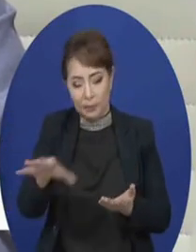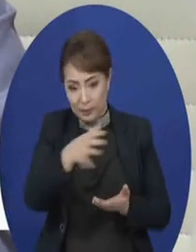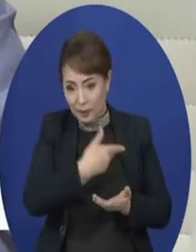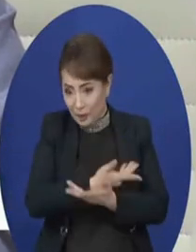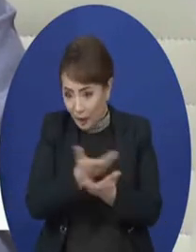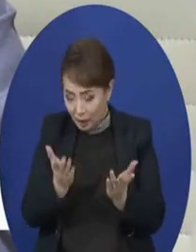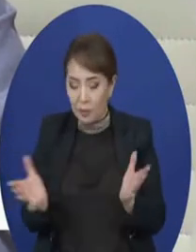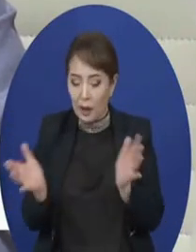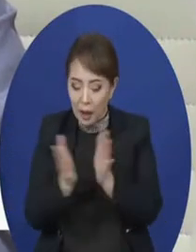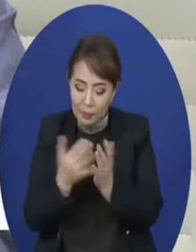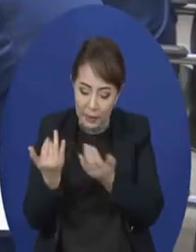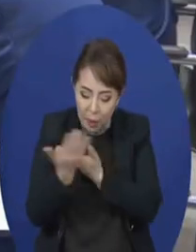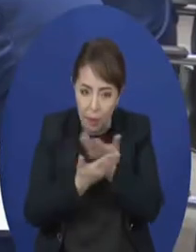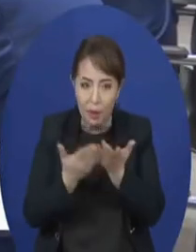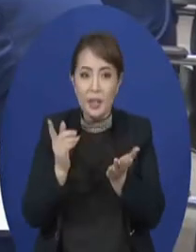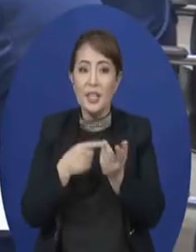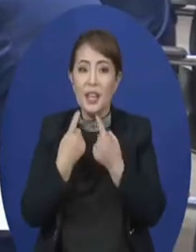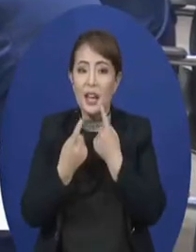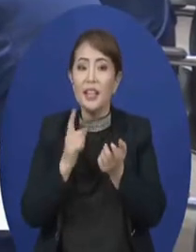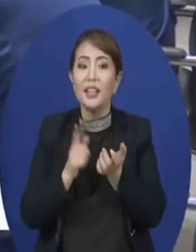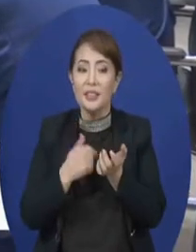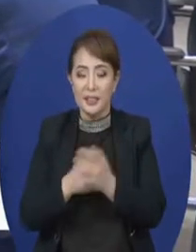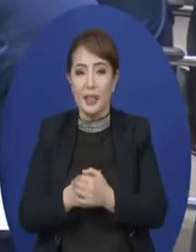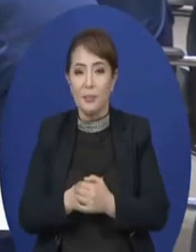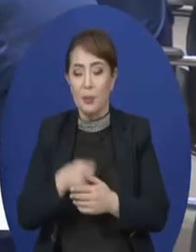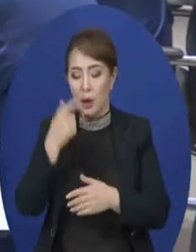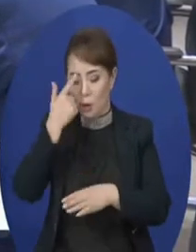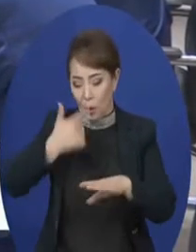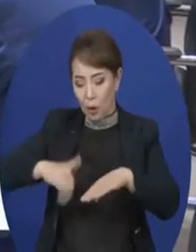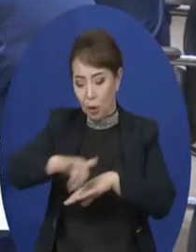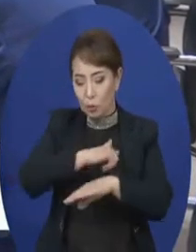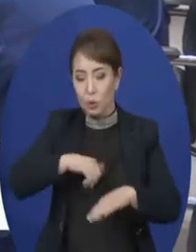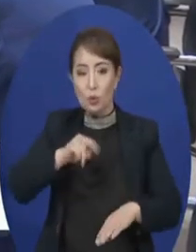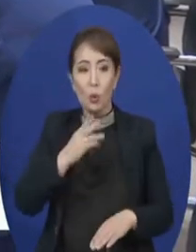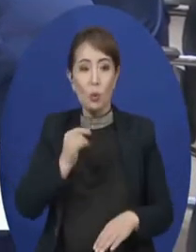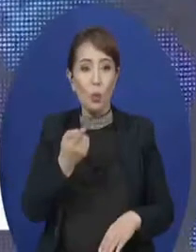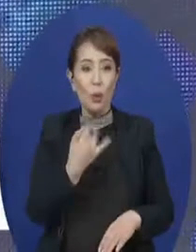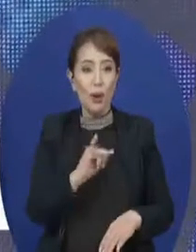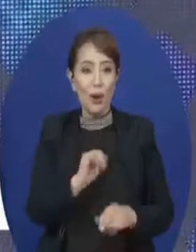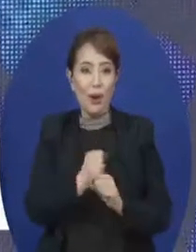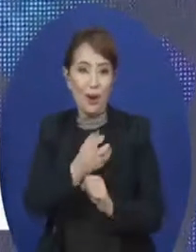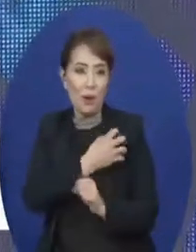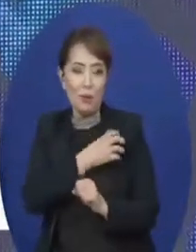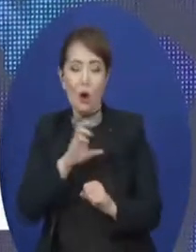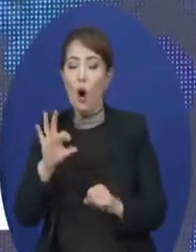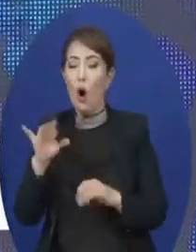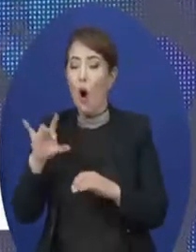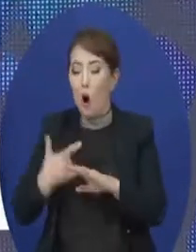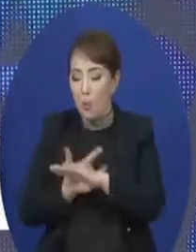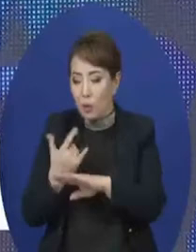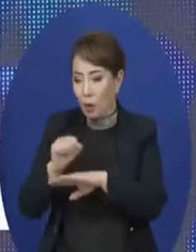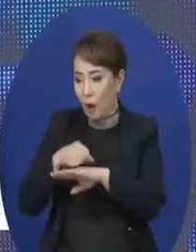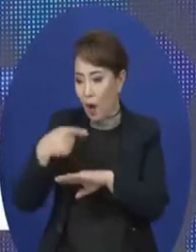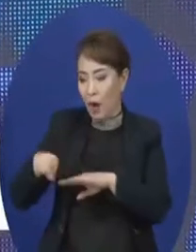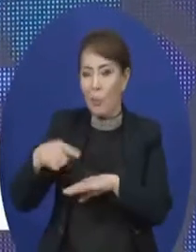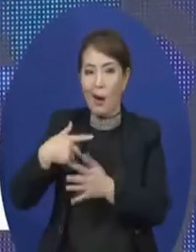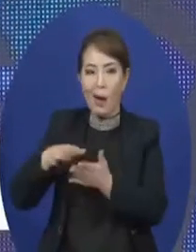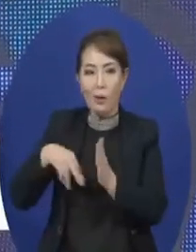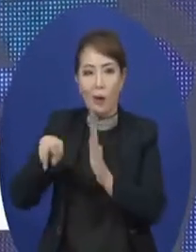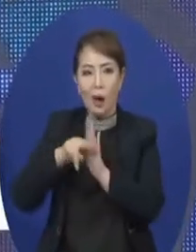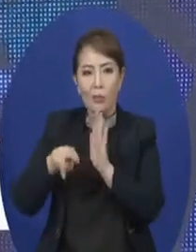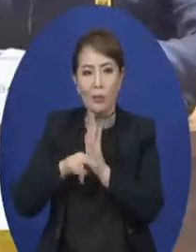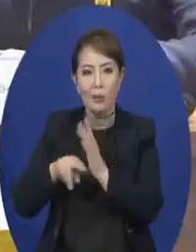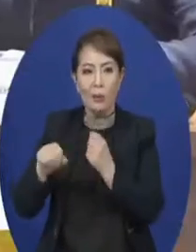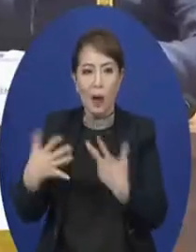бас хамтарч ярилцах хэрэгтэй. Монгол улсын уул уурхай экспортыг хариуцж байдаг Өмнөгов аймагт халдвар хамгааллын дэглэм алдагдаж болохгүй.